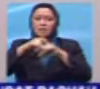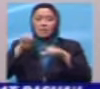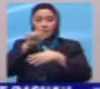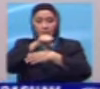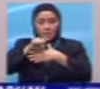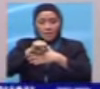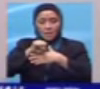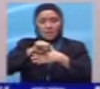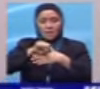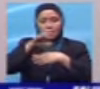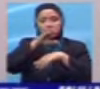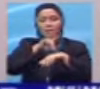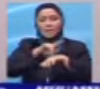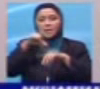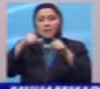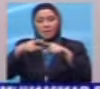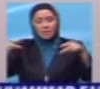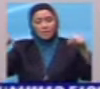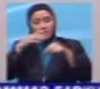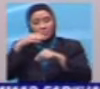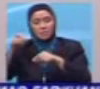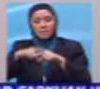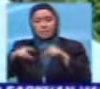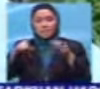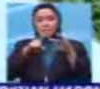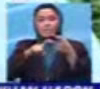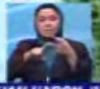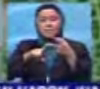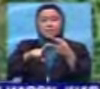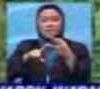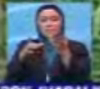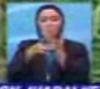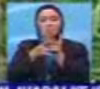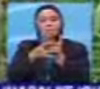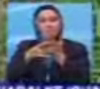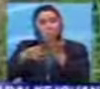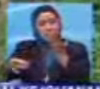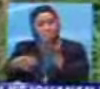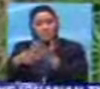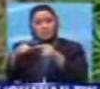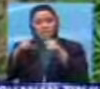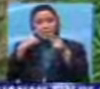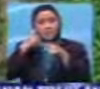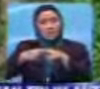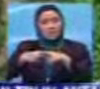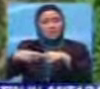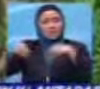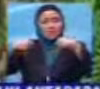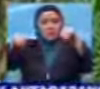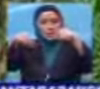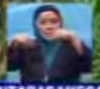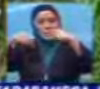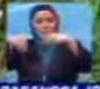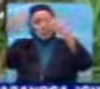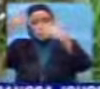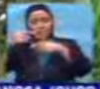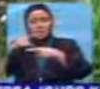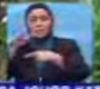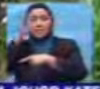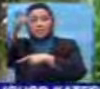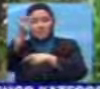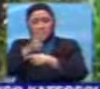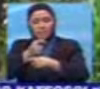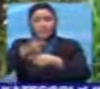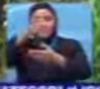niaga hadapan minyak mentah. Jelas peniaga, harga niaga hadapan di Tokom yang akan menentukan harga tayar di